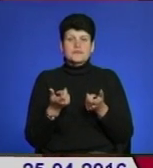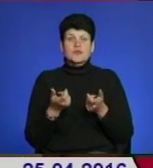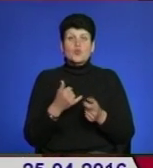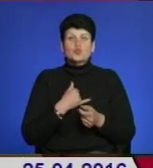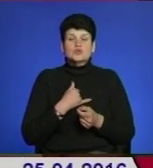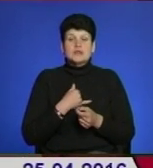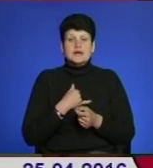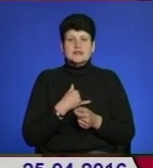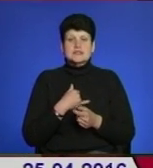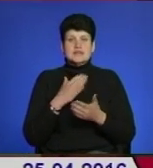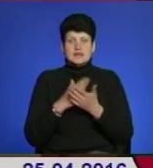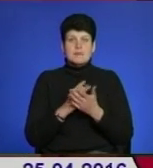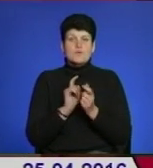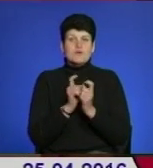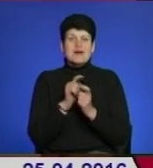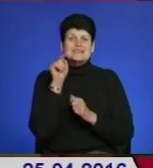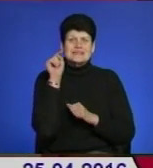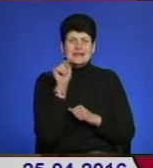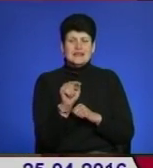нас зараз йде боротьба за те, щоб